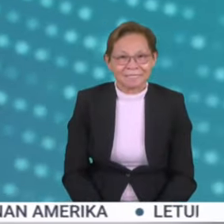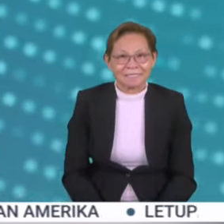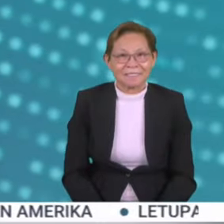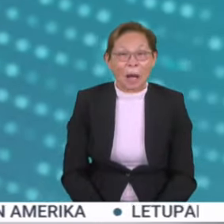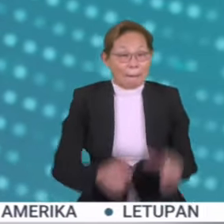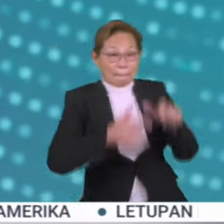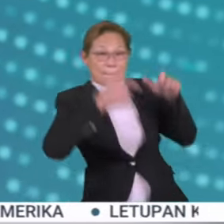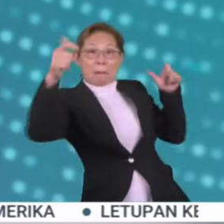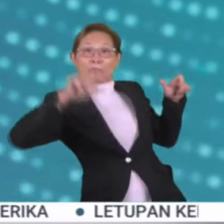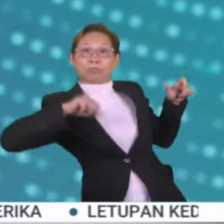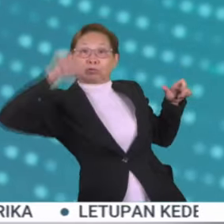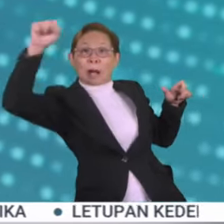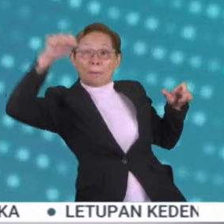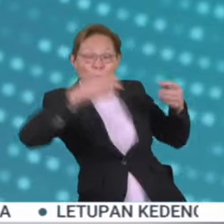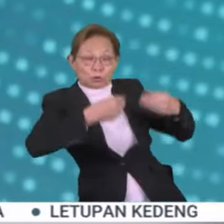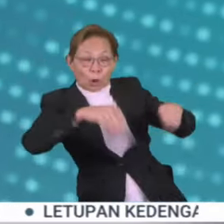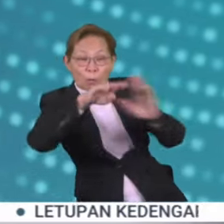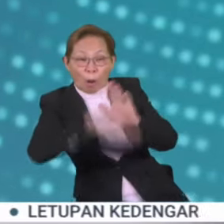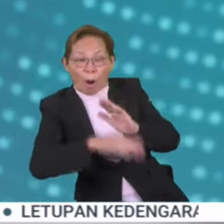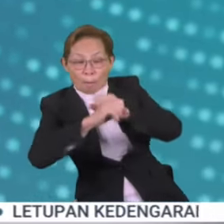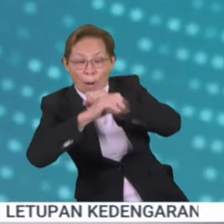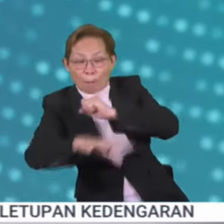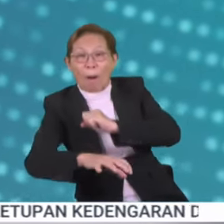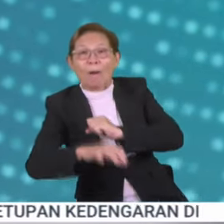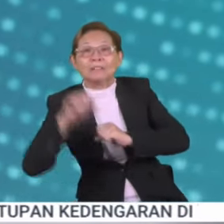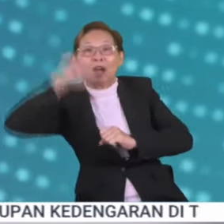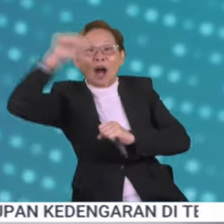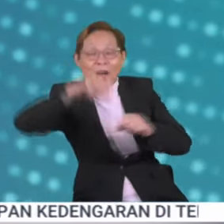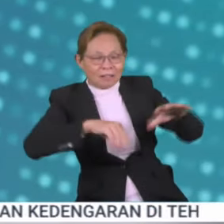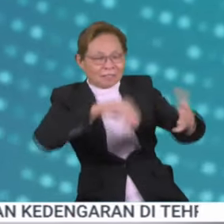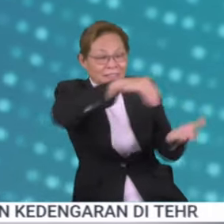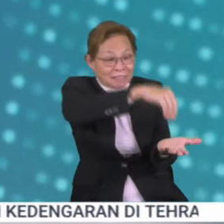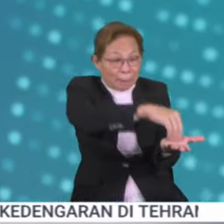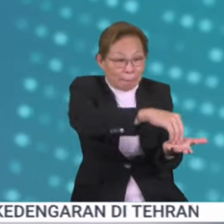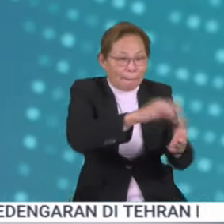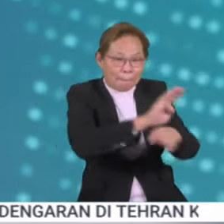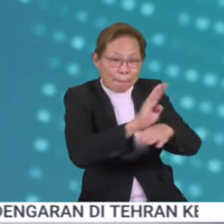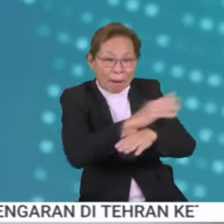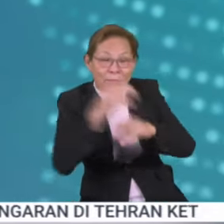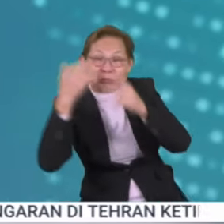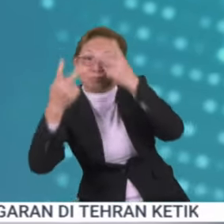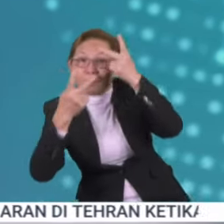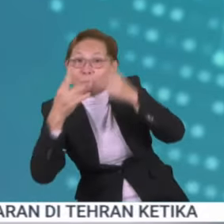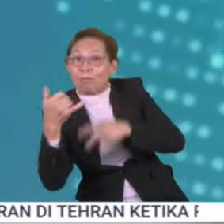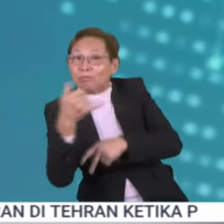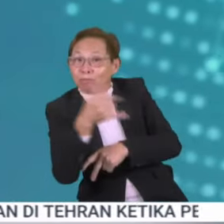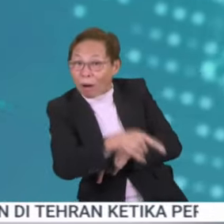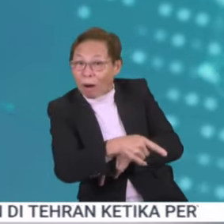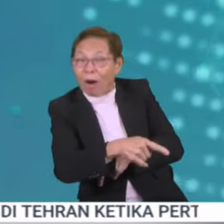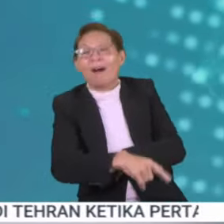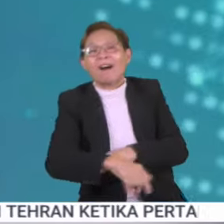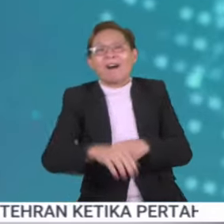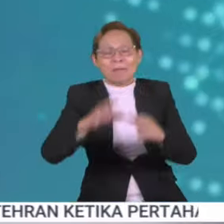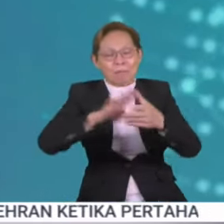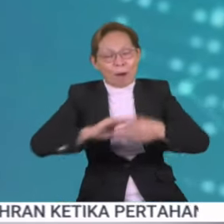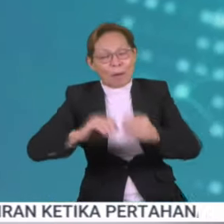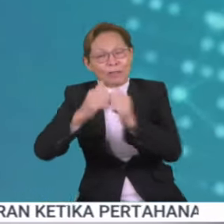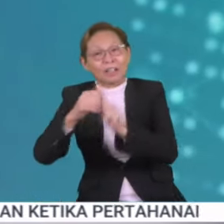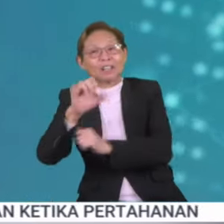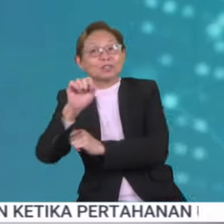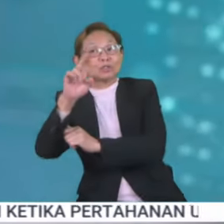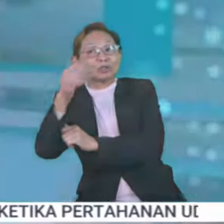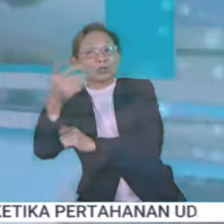big Sabah sale platform promosi Sabah sebagai destinasi perniagaan dan pelancongan perinciannya bersama suaran Shah di Kota Kinabalu